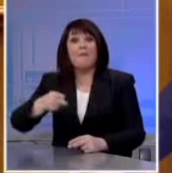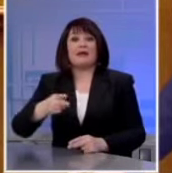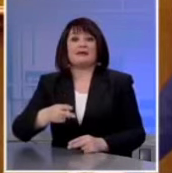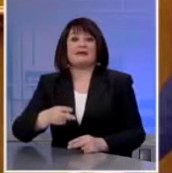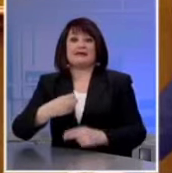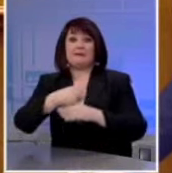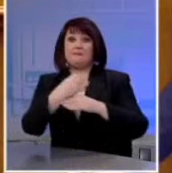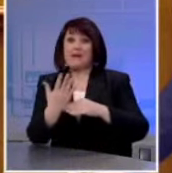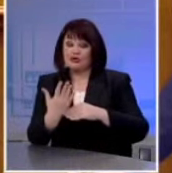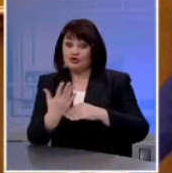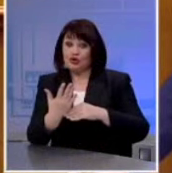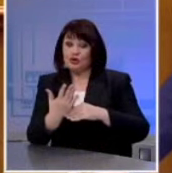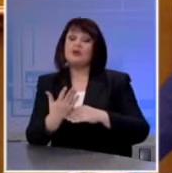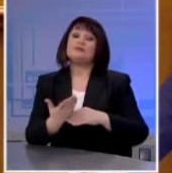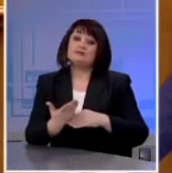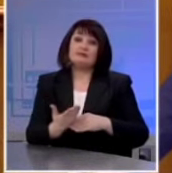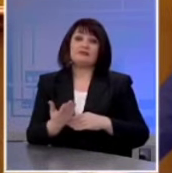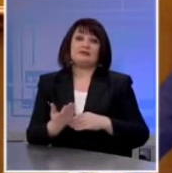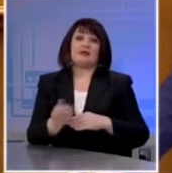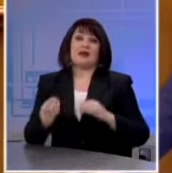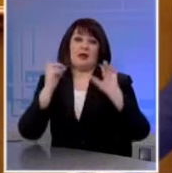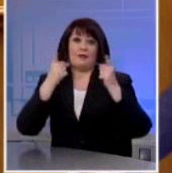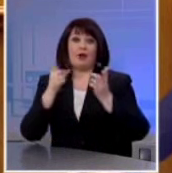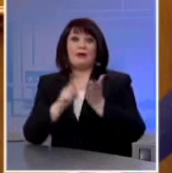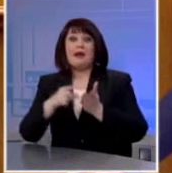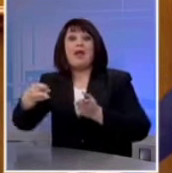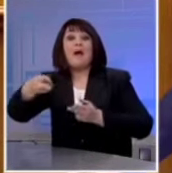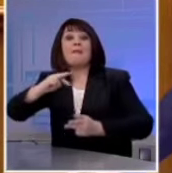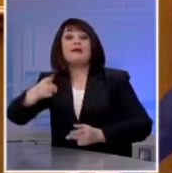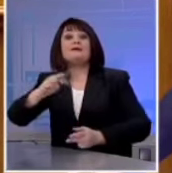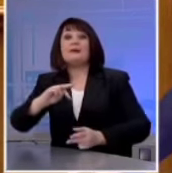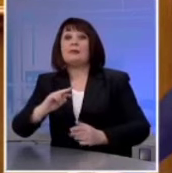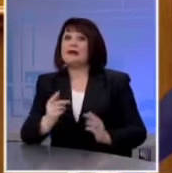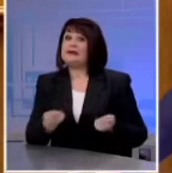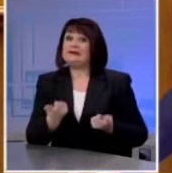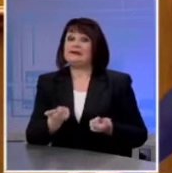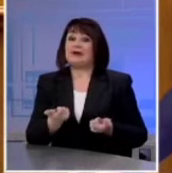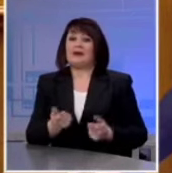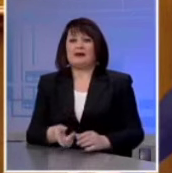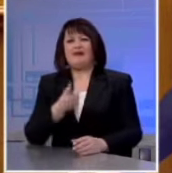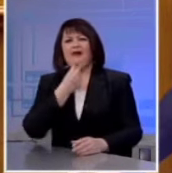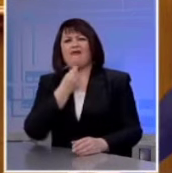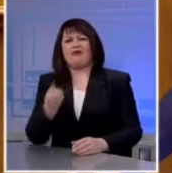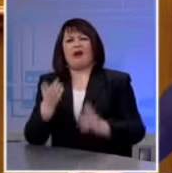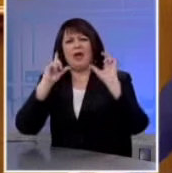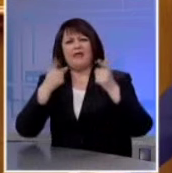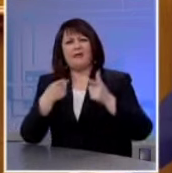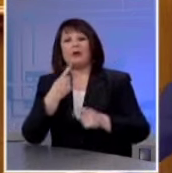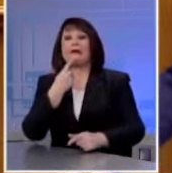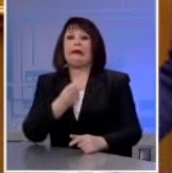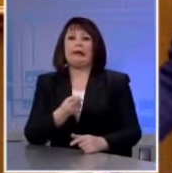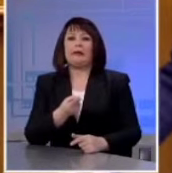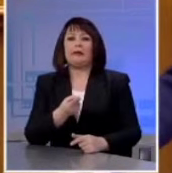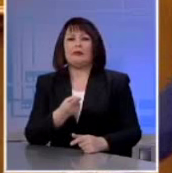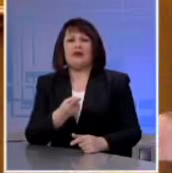από το ΠΑΣΟΚ, όσο όμως και από την αξιωματική αντιπολίτευση, που τόσο εύκολα έσπευσε να